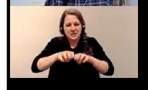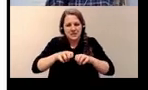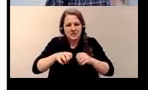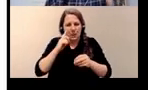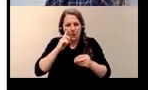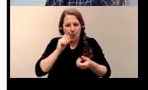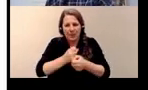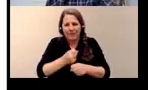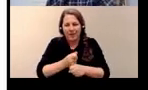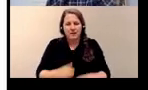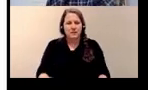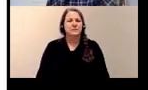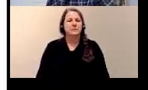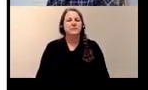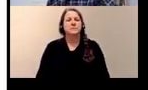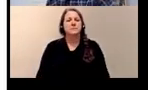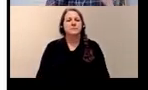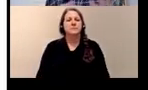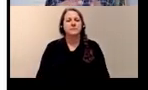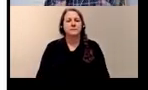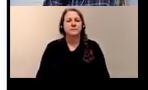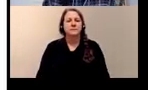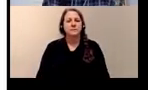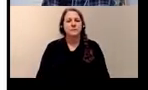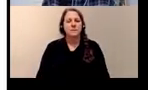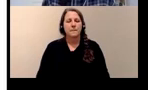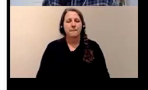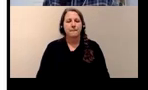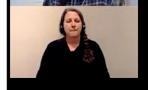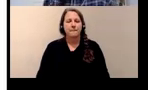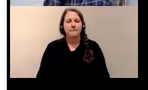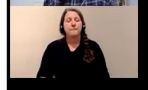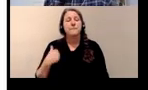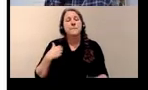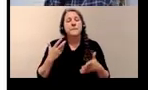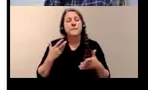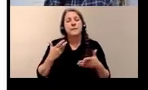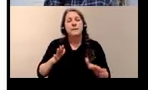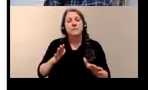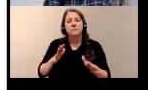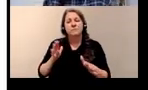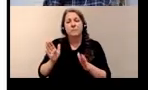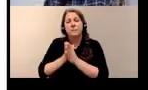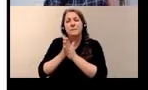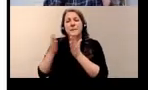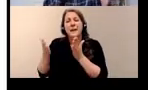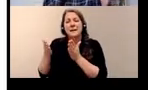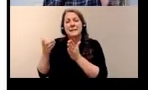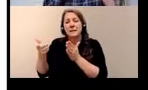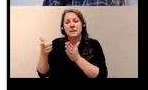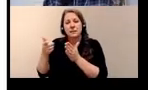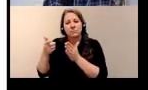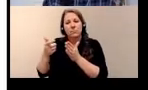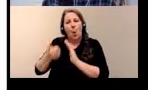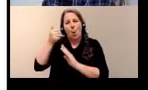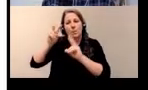a, comme je le disais précédemment, travaillé sur un magazine consacré uniquement à ces gestes qui nous a permis